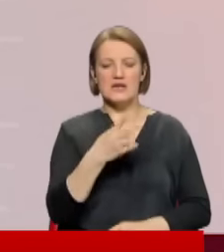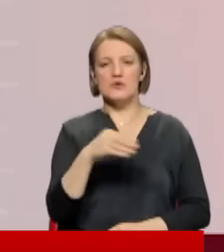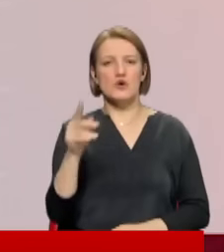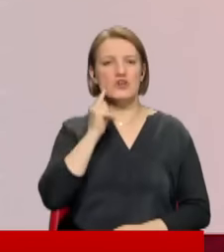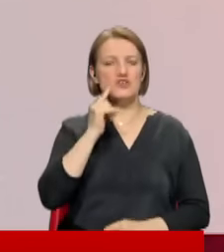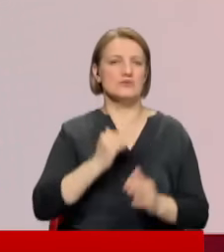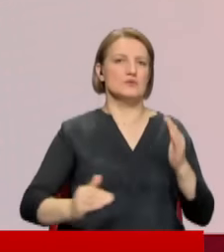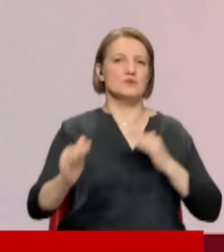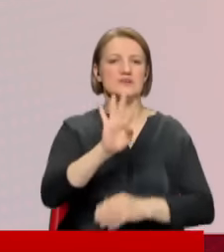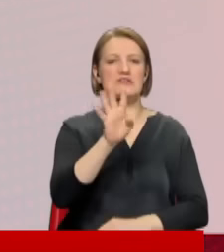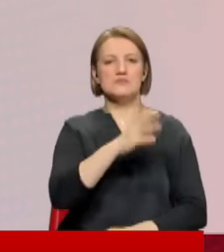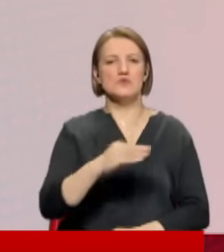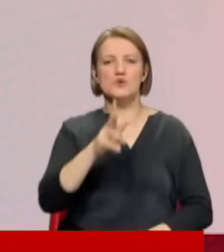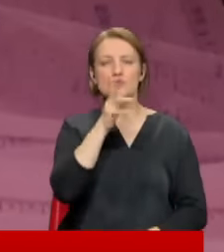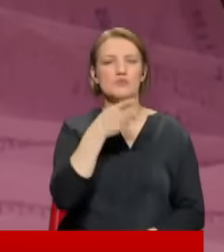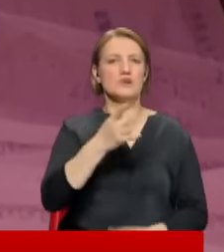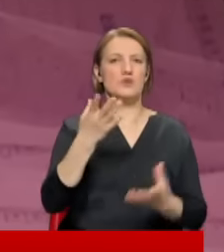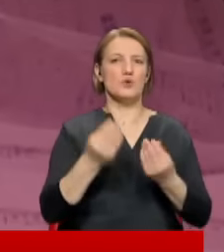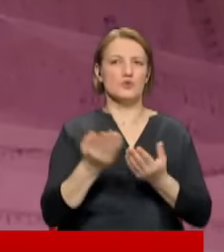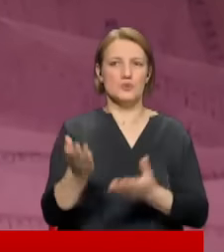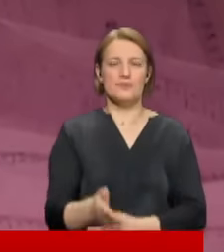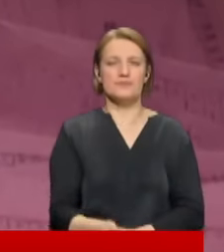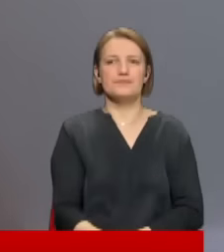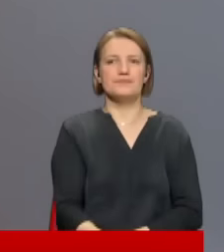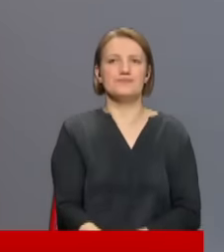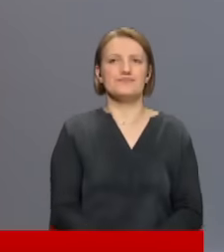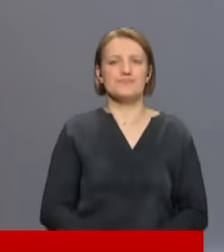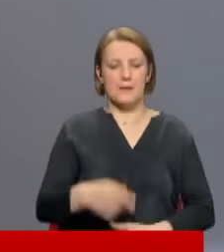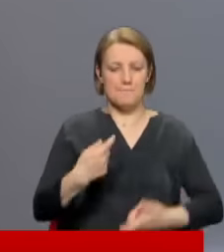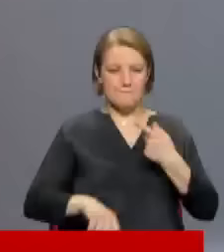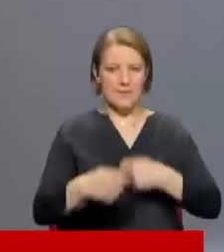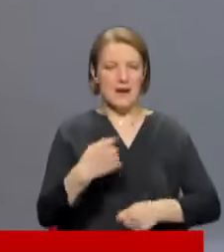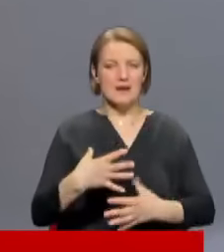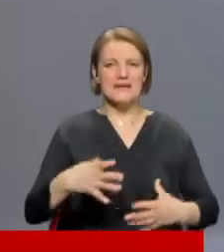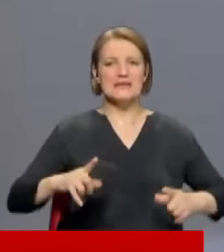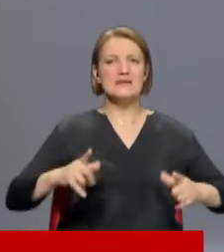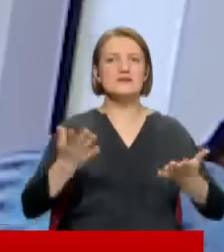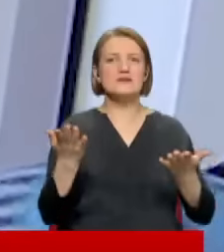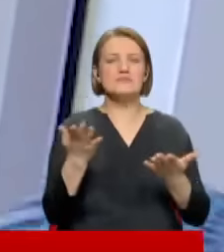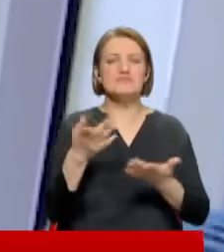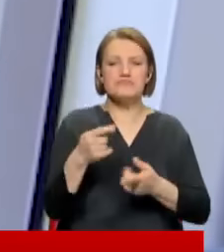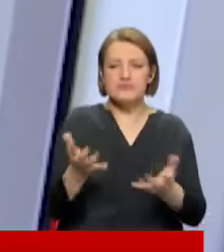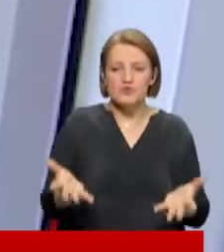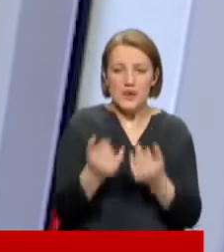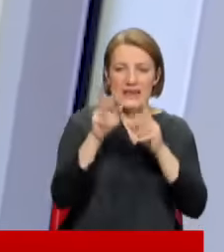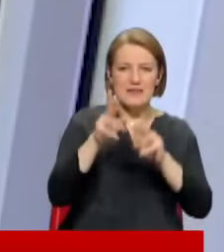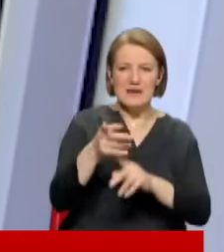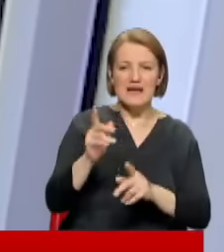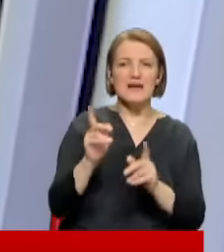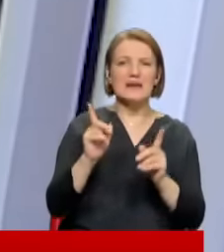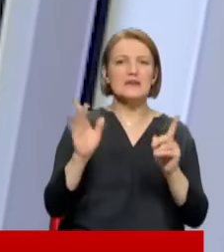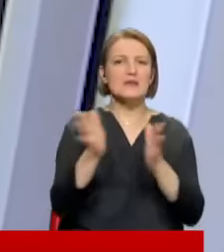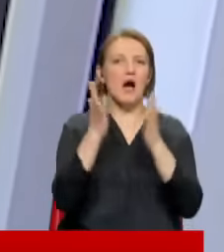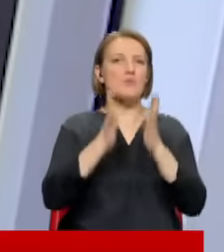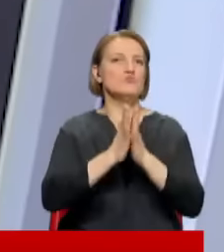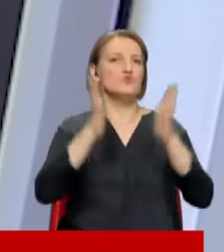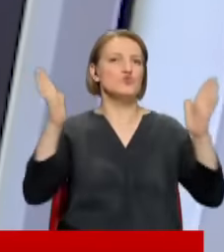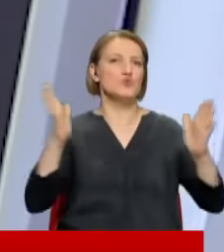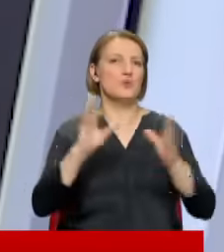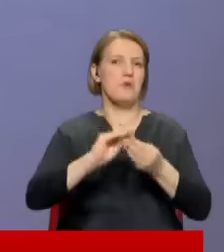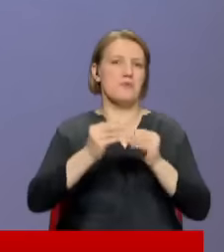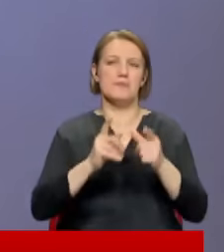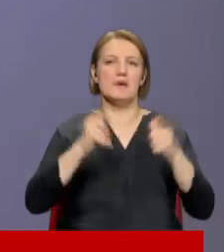kişi arttı. 40 milyon 300 bin oldu. Bankalar can simidi gibi görülse de aslında kısa sürede daha büyük bir açmaza yol